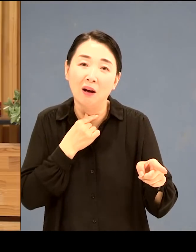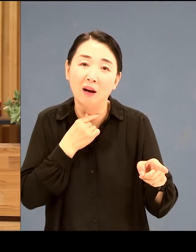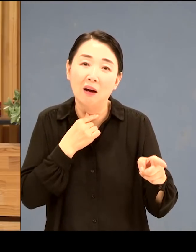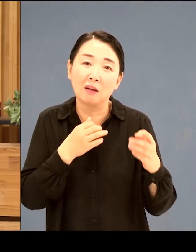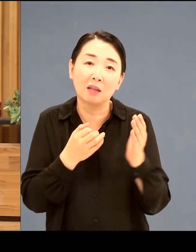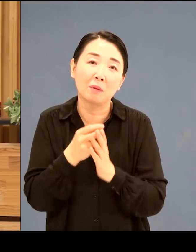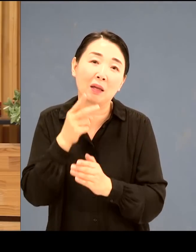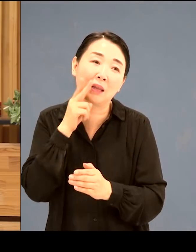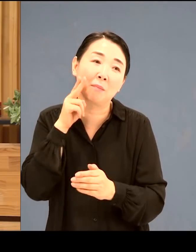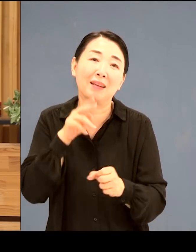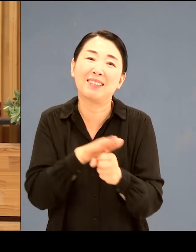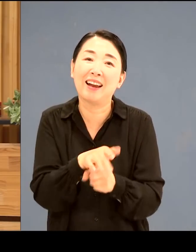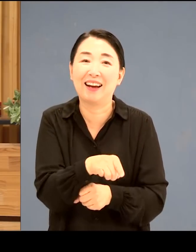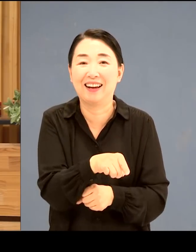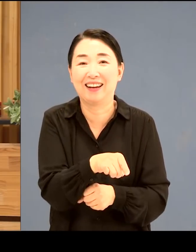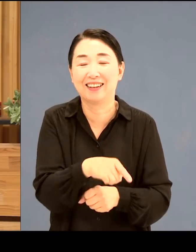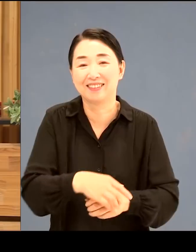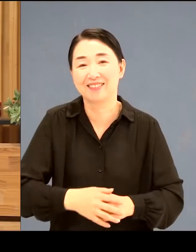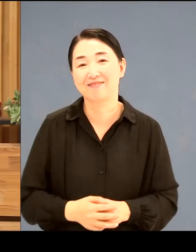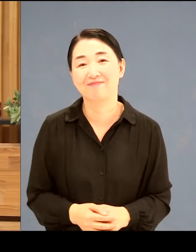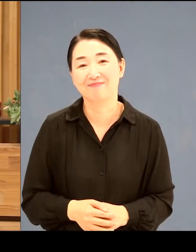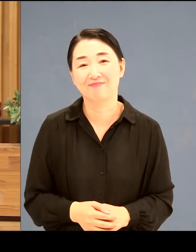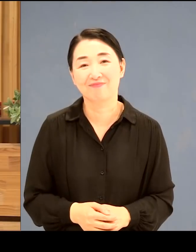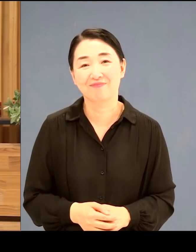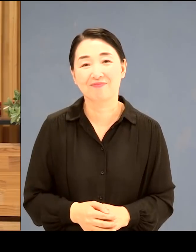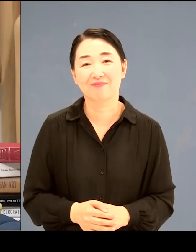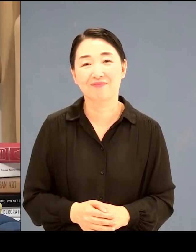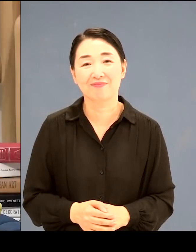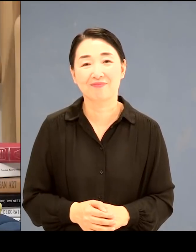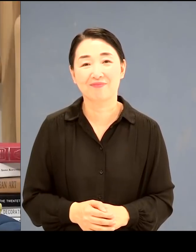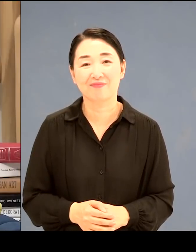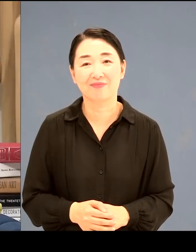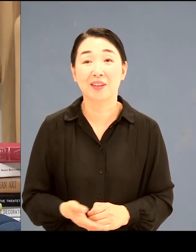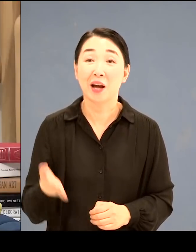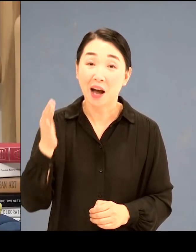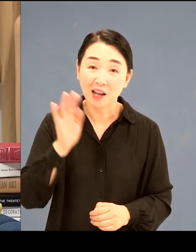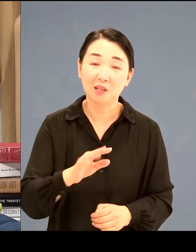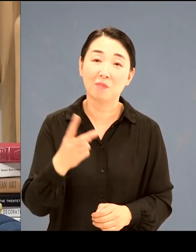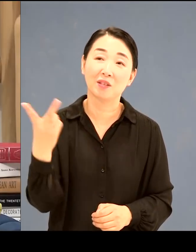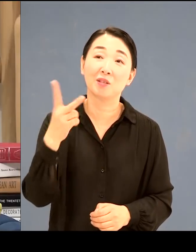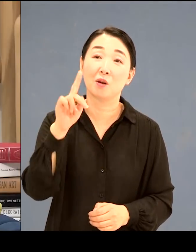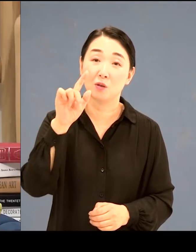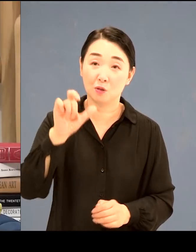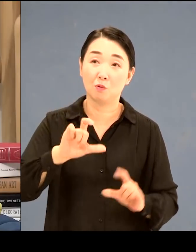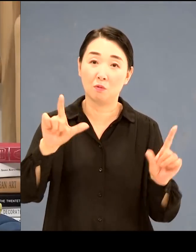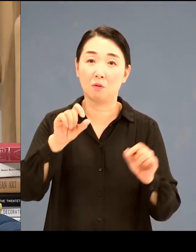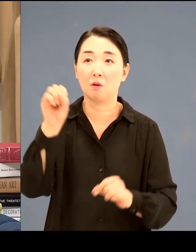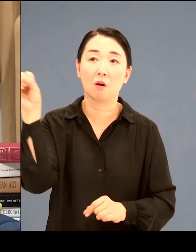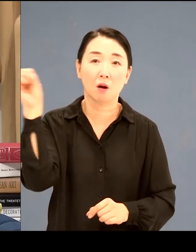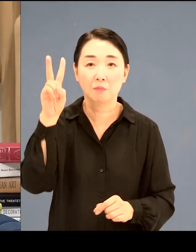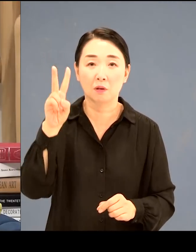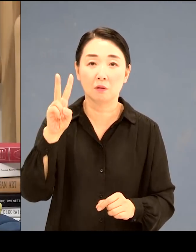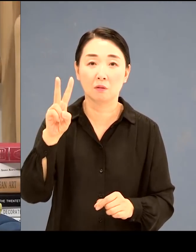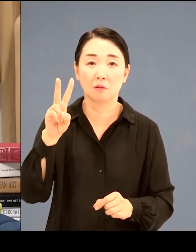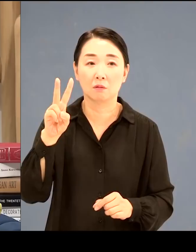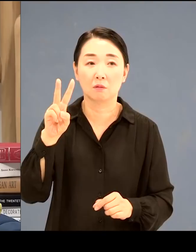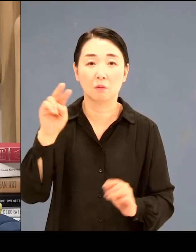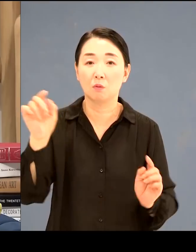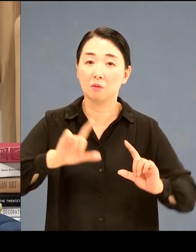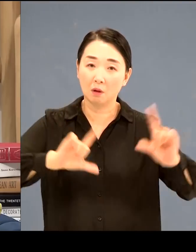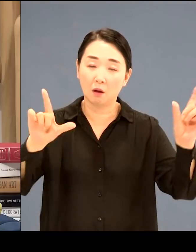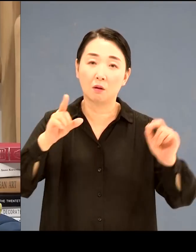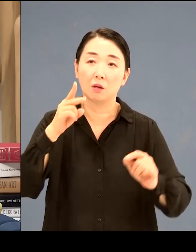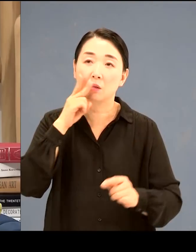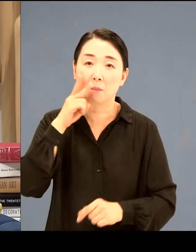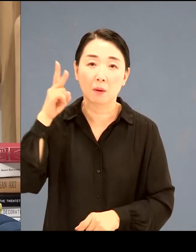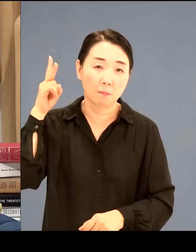애언가. 네. 네. 그런데 그런데 2015년에 갑자기 담배를 어느 한 날 갑자기